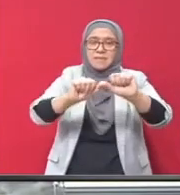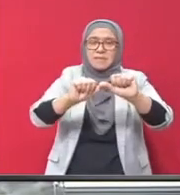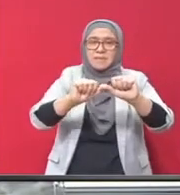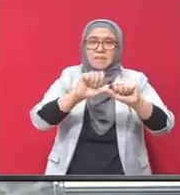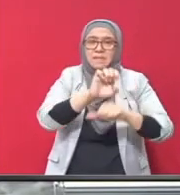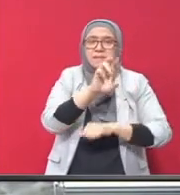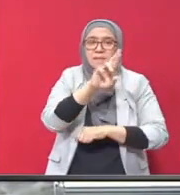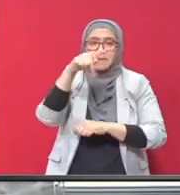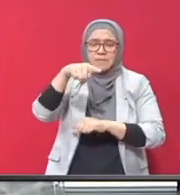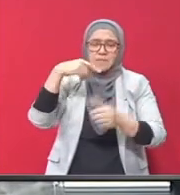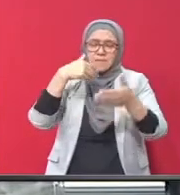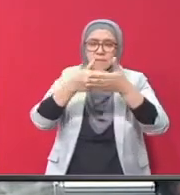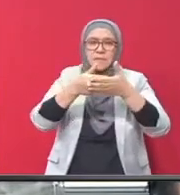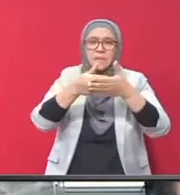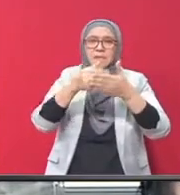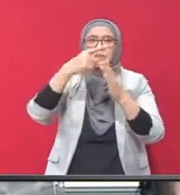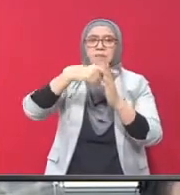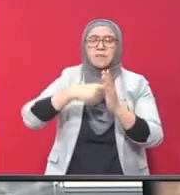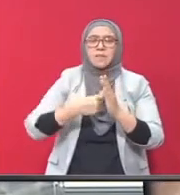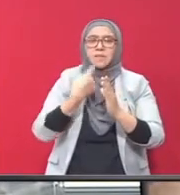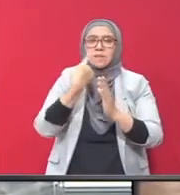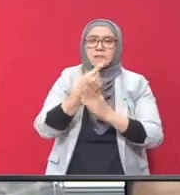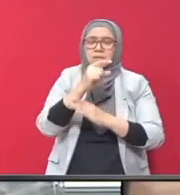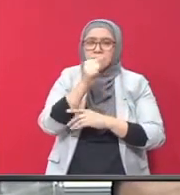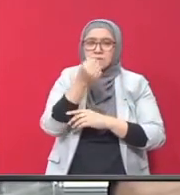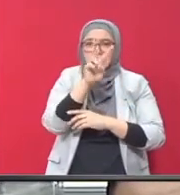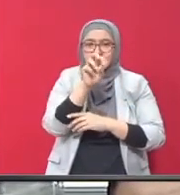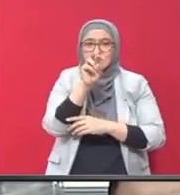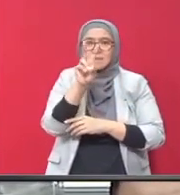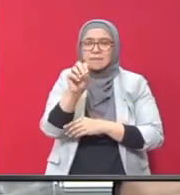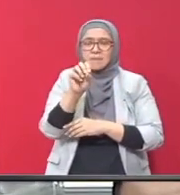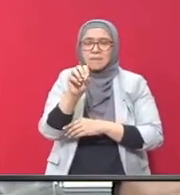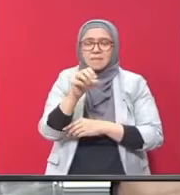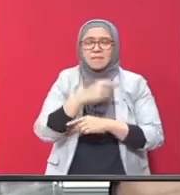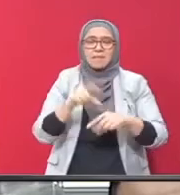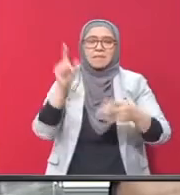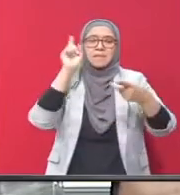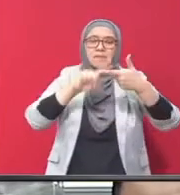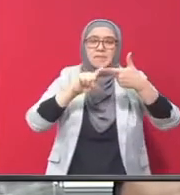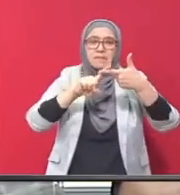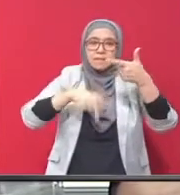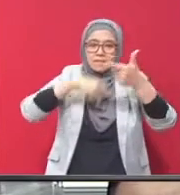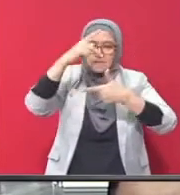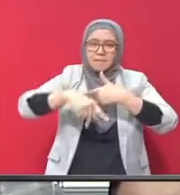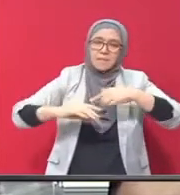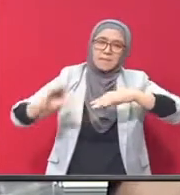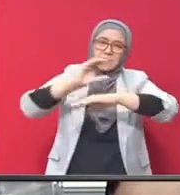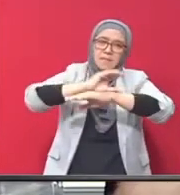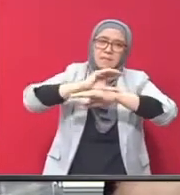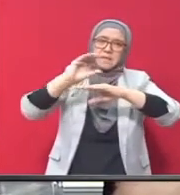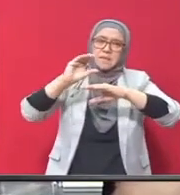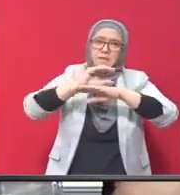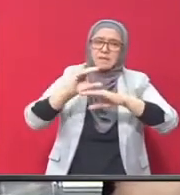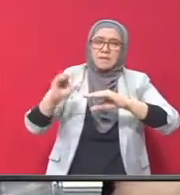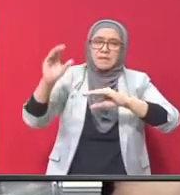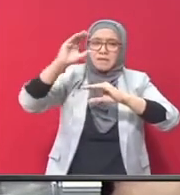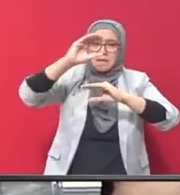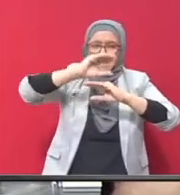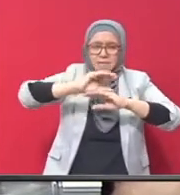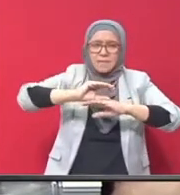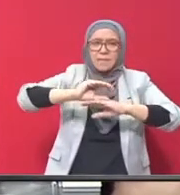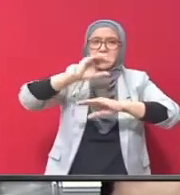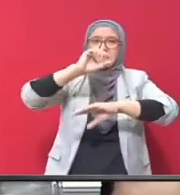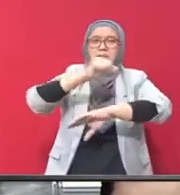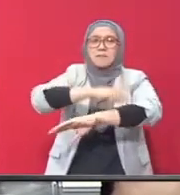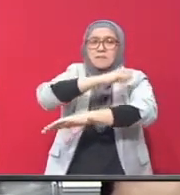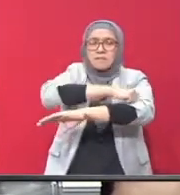30 okt 2020 dee-lish lain kepada itu program saksi diupah ini semua untuk membantu majikan majikan disebutkan